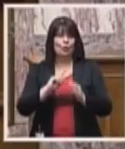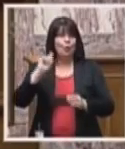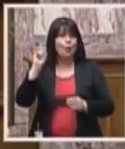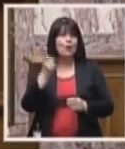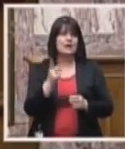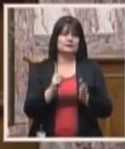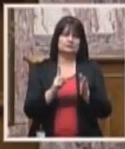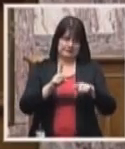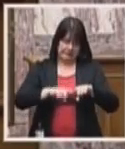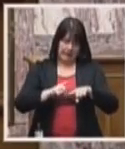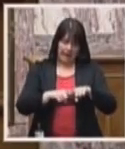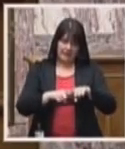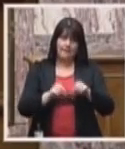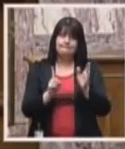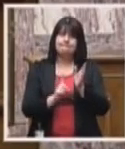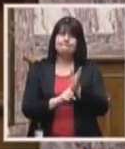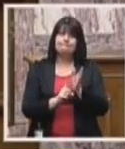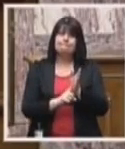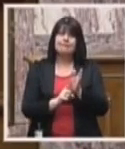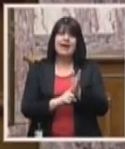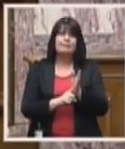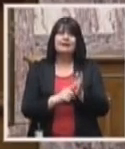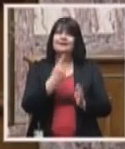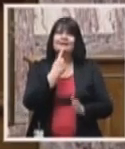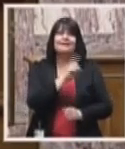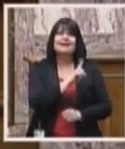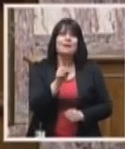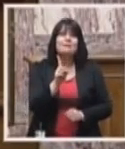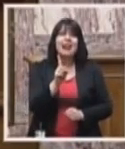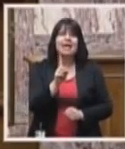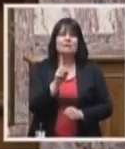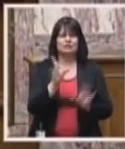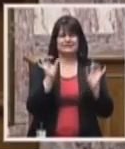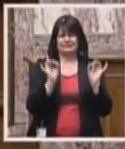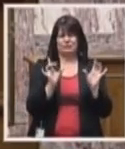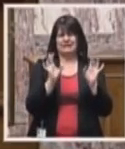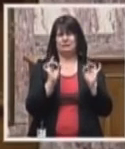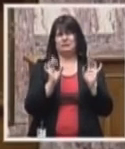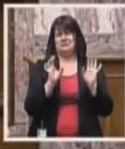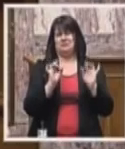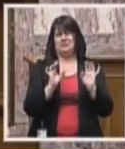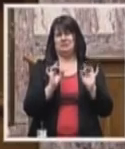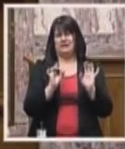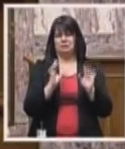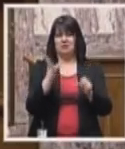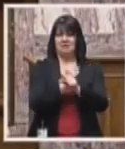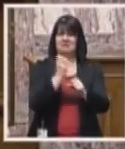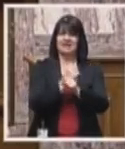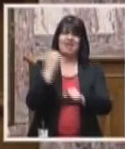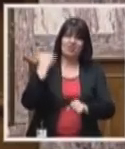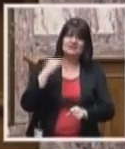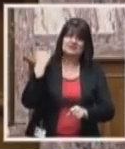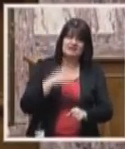Ελλάδα να μην ισοπεδώνουμε τις επιτυχίες που είναι τελικά και θυσίες του ελληνικού